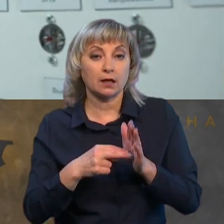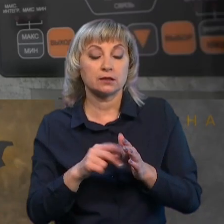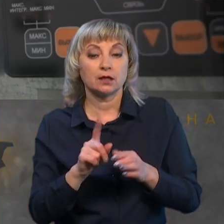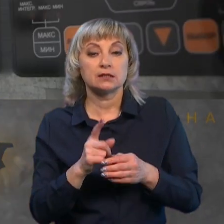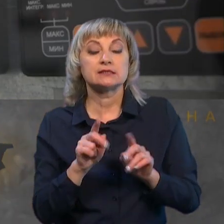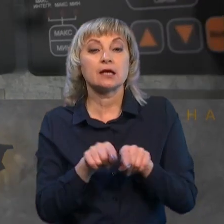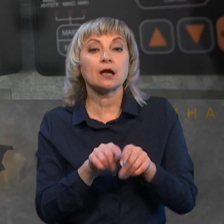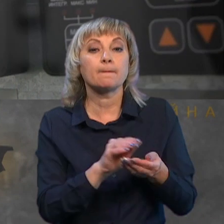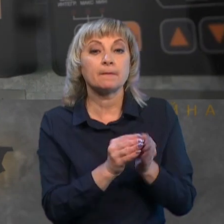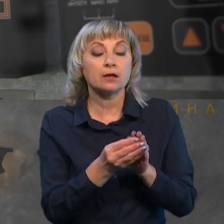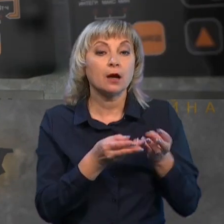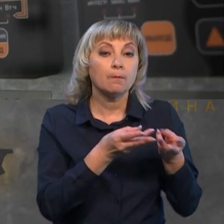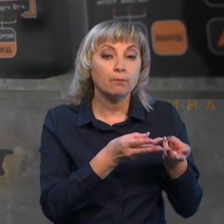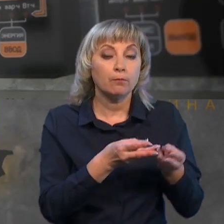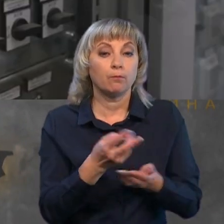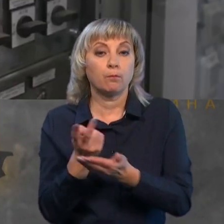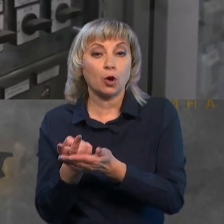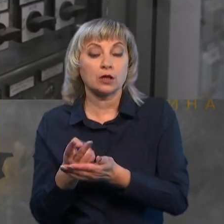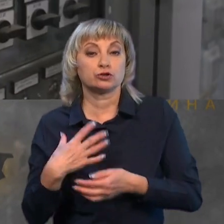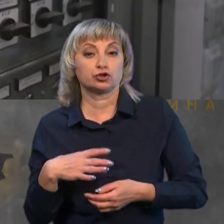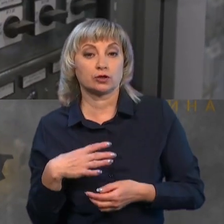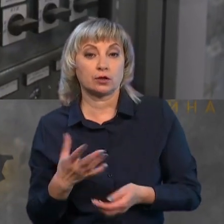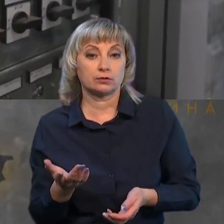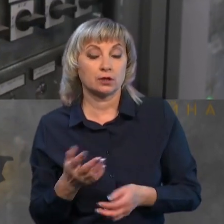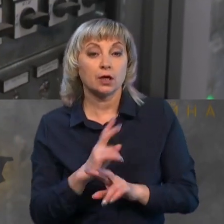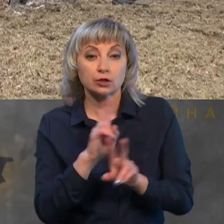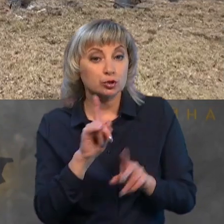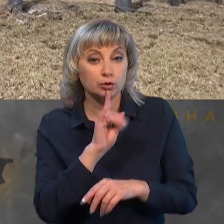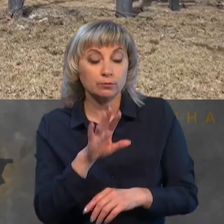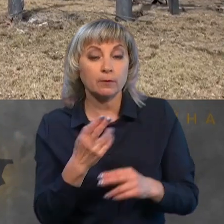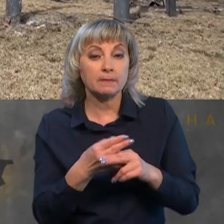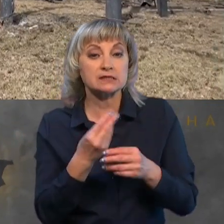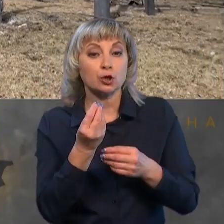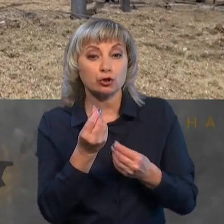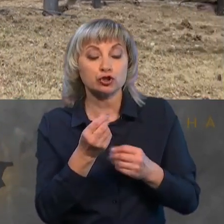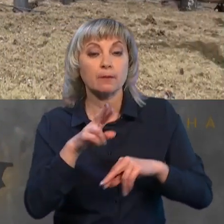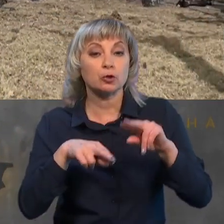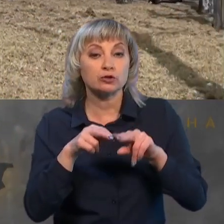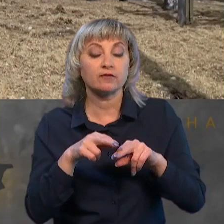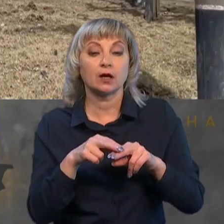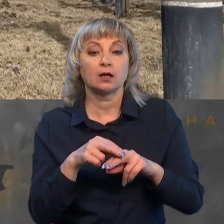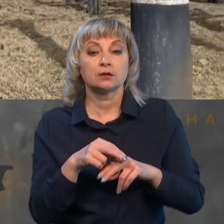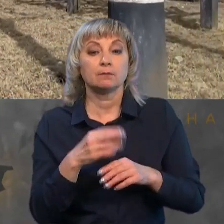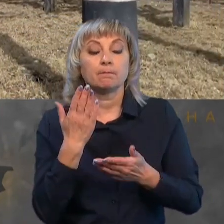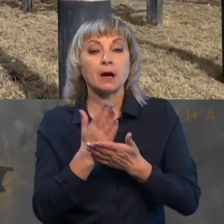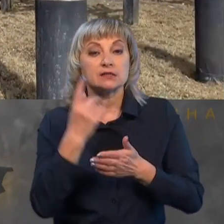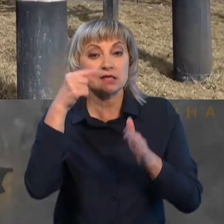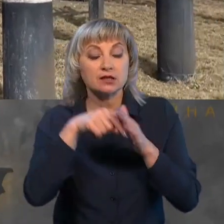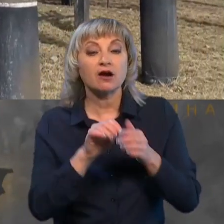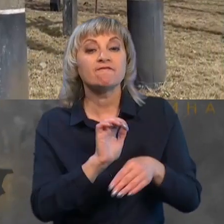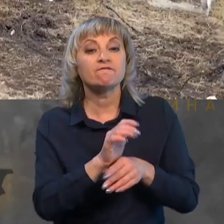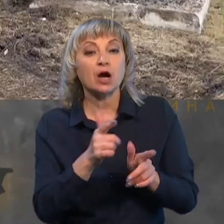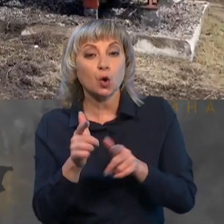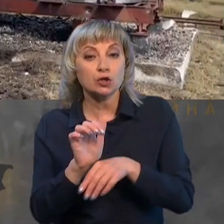пиріжки, знаєте, випекли, поклали, і вони там лежать і чекають. Ніхто не буде без грошей будувати нічого, мається на увазі виготовляти,